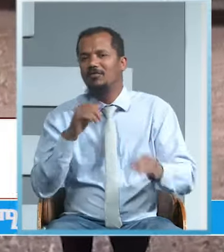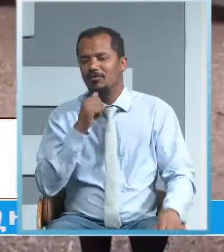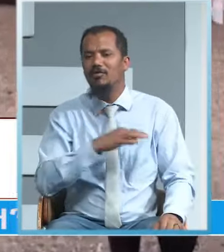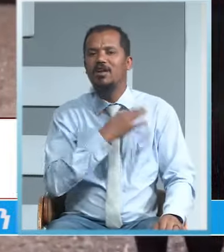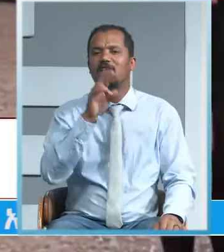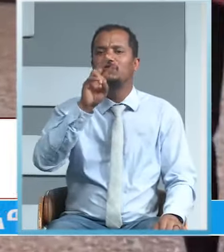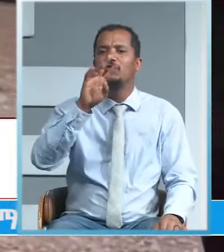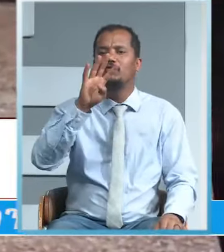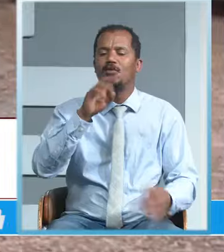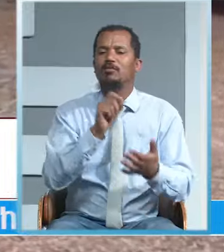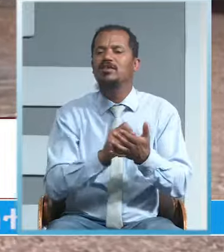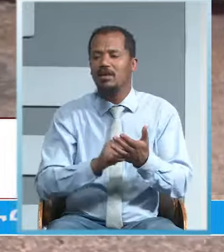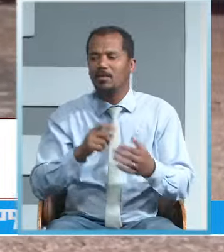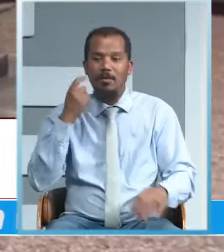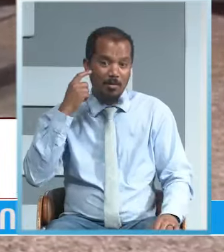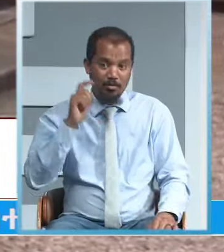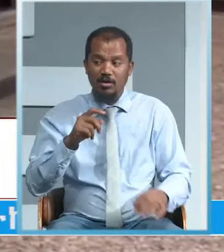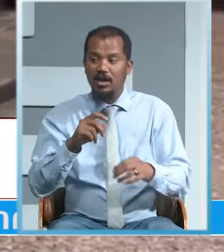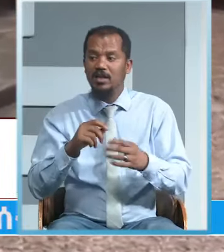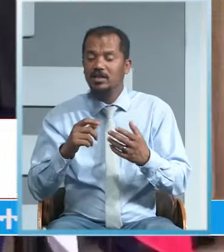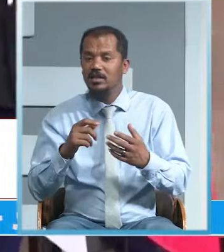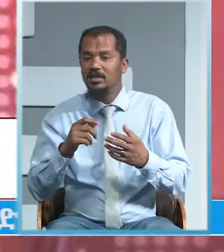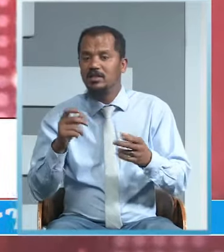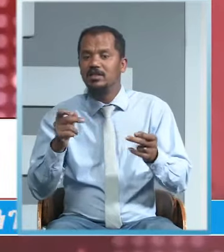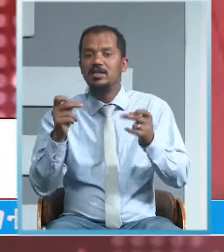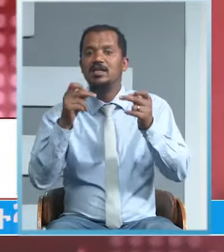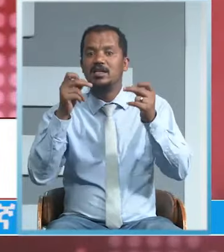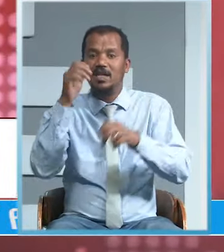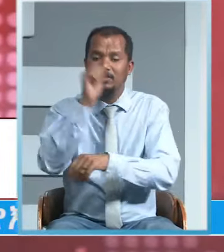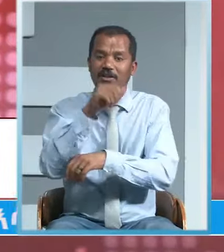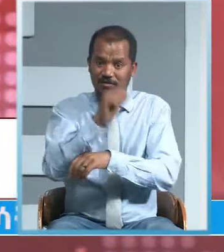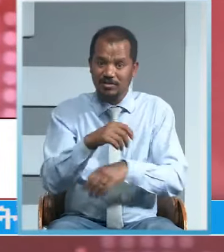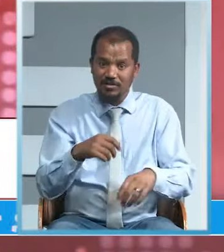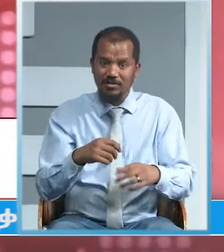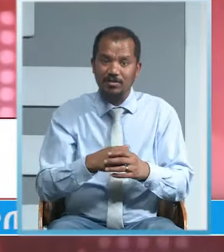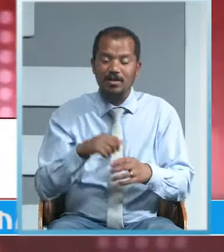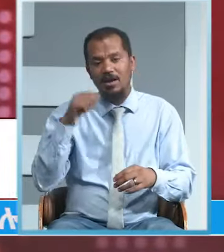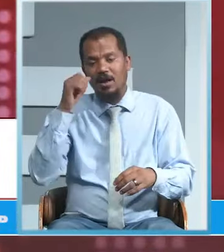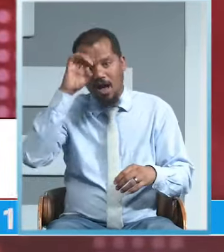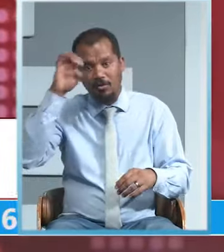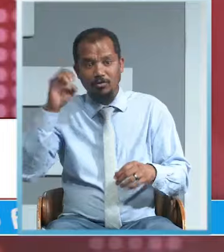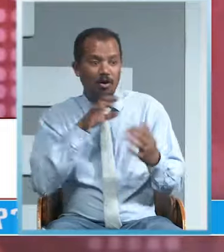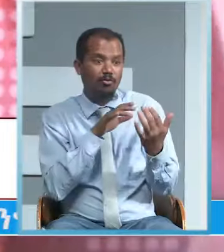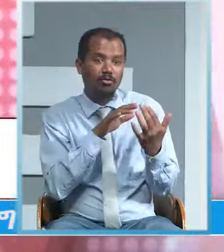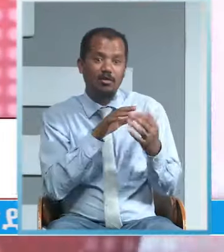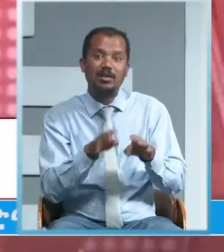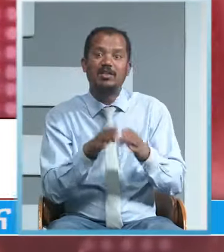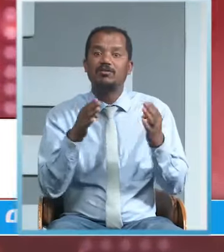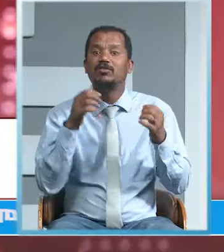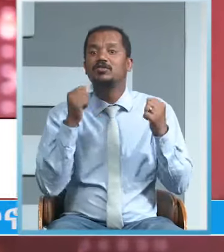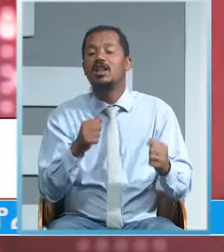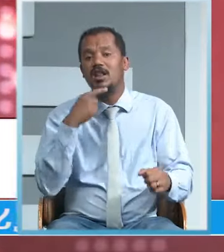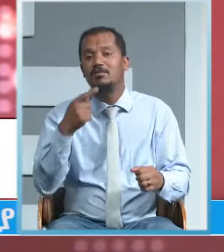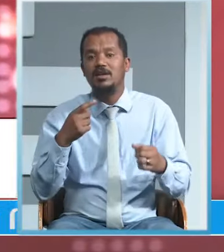24 በዘገባው። በዩክሬን ድል እየቀናት የምትገኘው ሩሲያ በሌሎች የአውሮፓ ሀገራት ጦርነት ልትከፍት ትችላለች